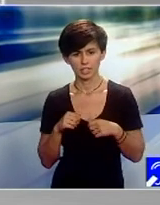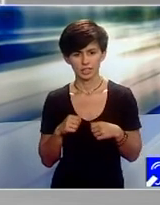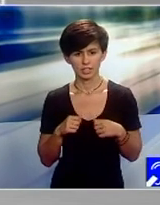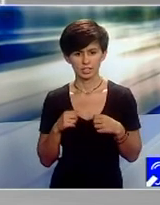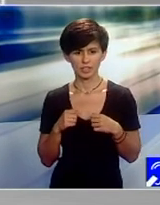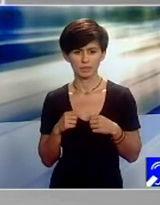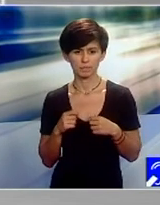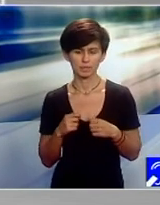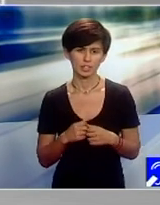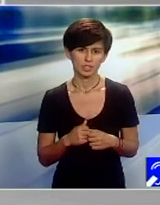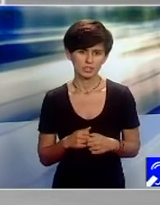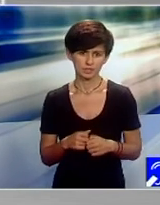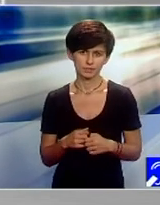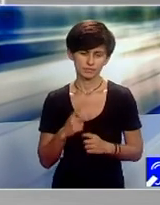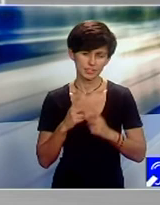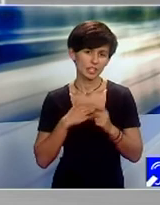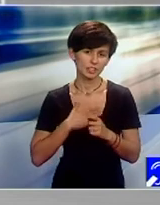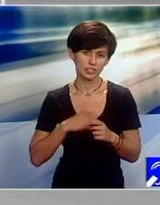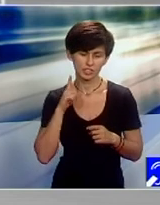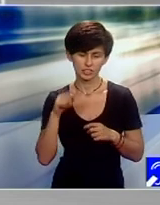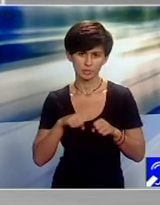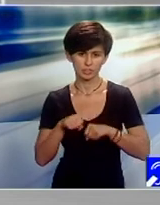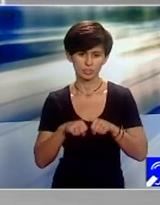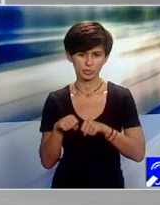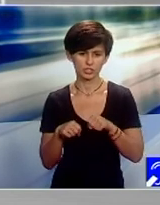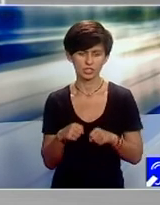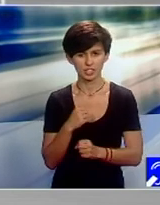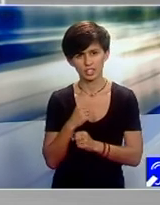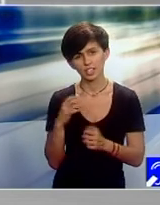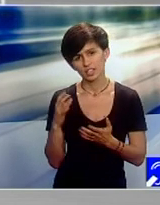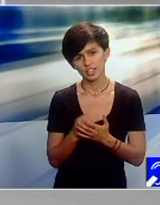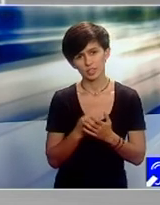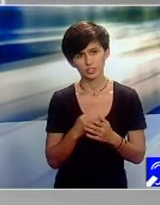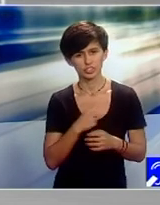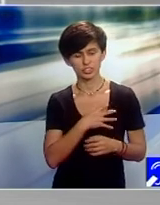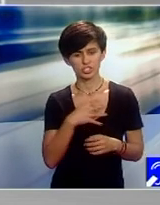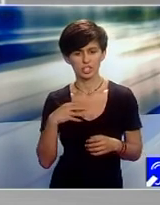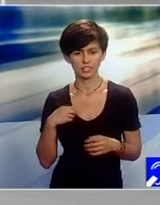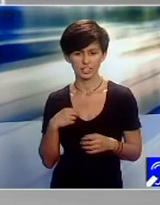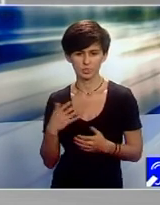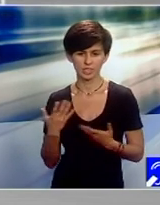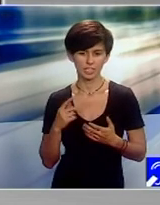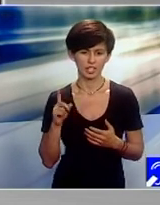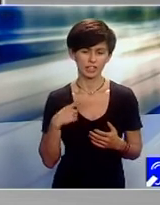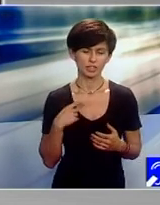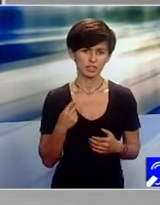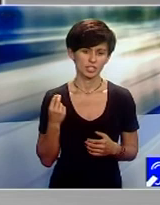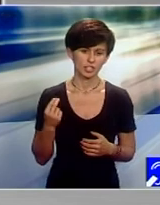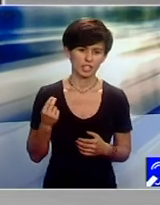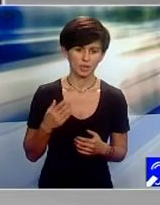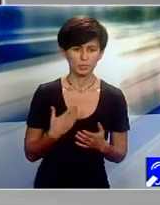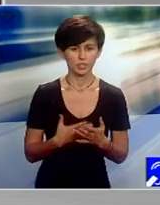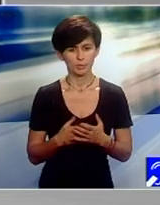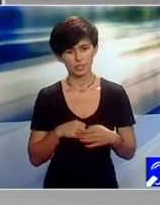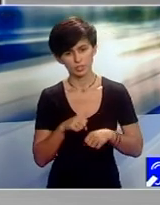un inconvenient. Exact. Dacă îți dorești să mergi cu bicicleta, faci față și vremurilor mai puțin prienice, să le spunem așa,